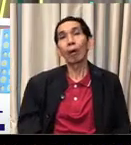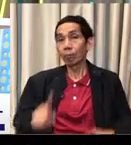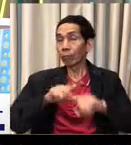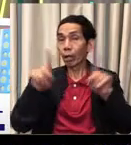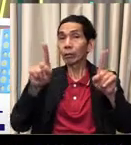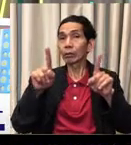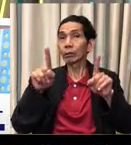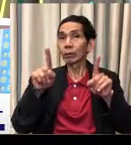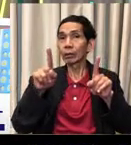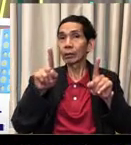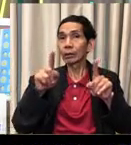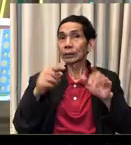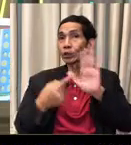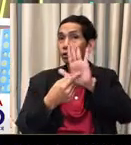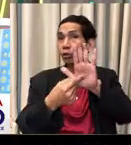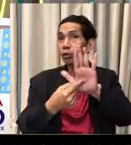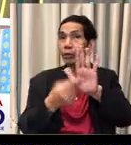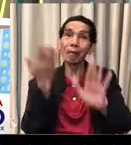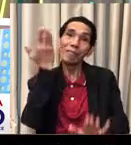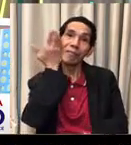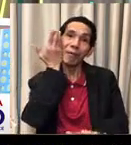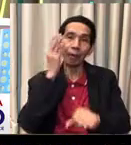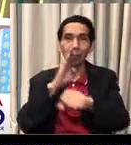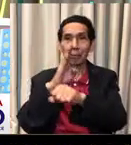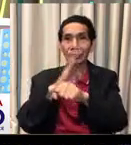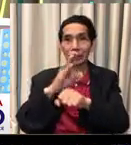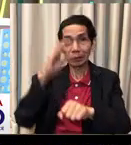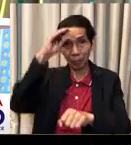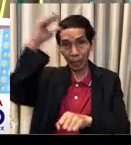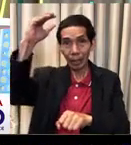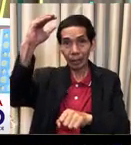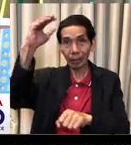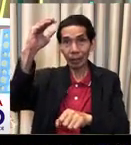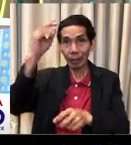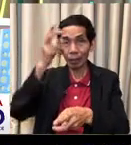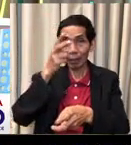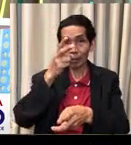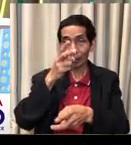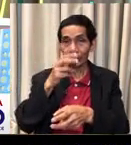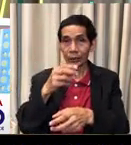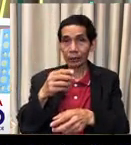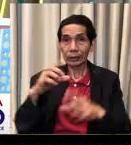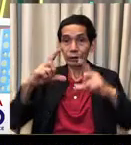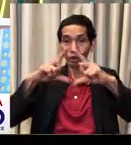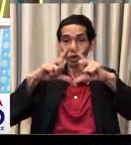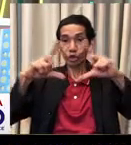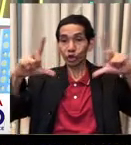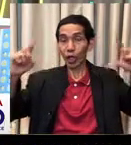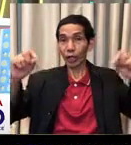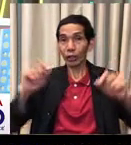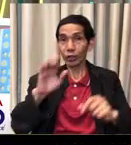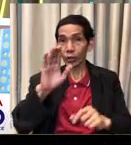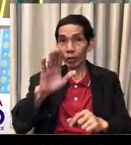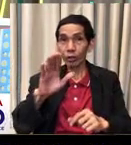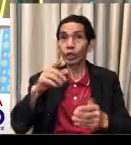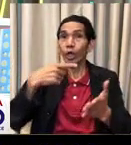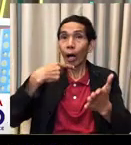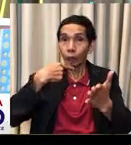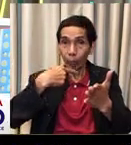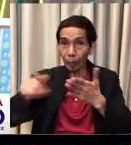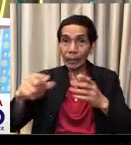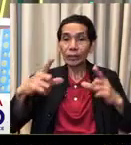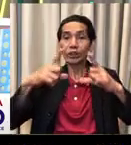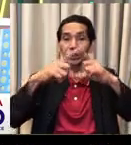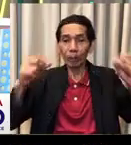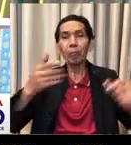Pero, ipinalabas, mga businessman ha, andap kayo rito ha, tingnan nyo yung cheque nyo. Kaya kayo magbabayad kayo, cheque,